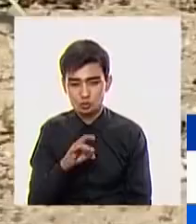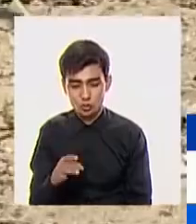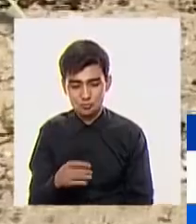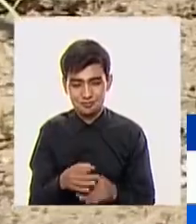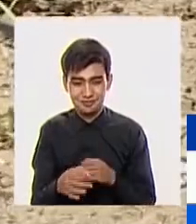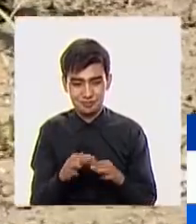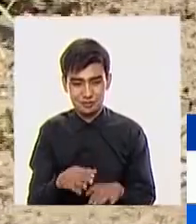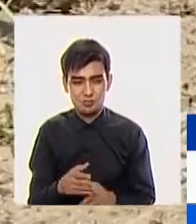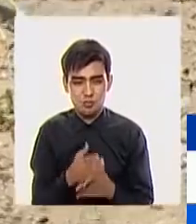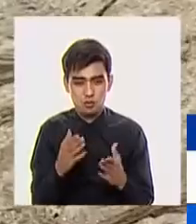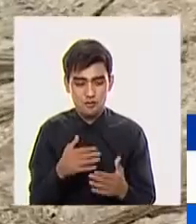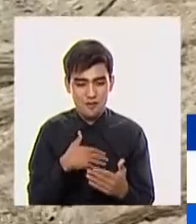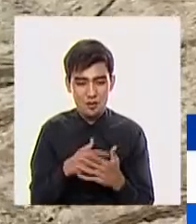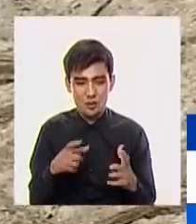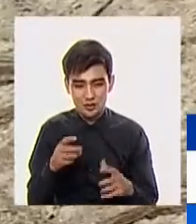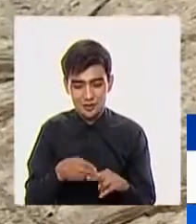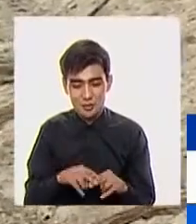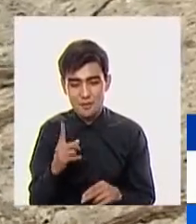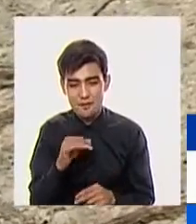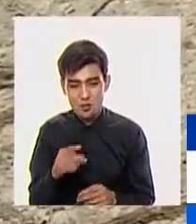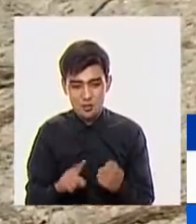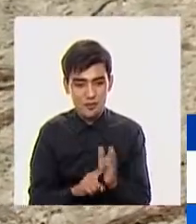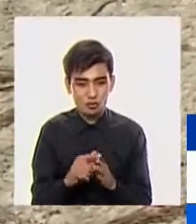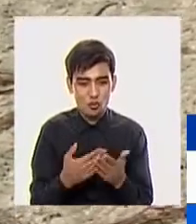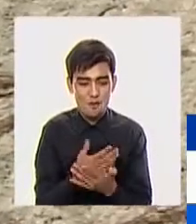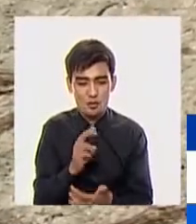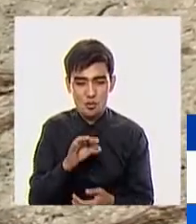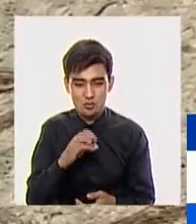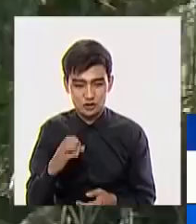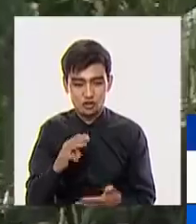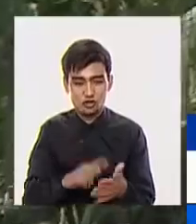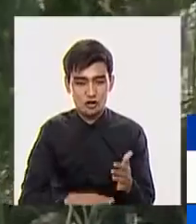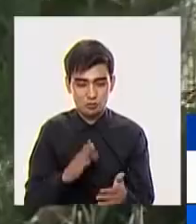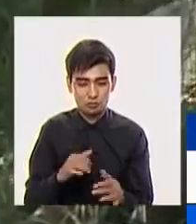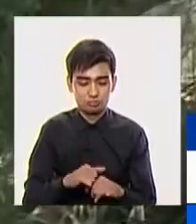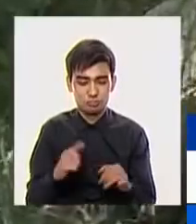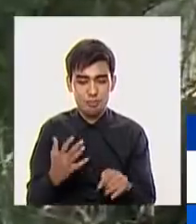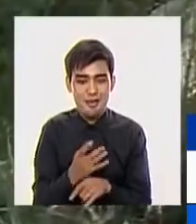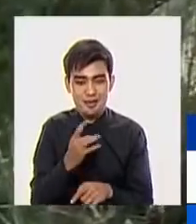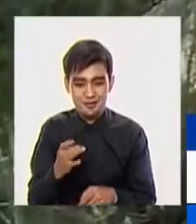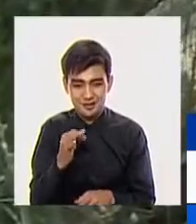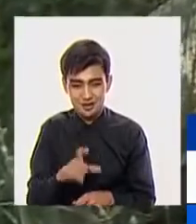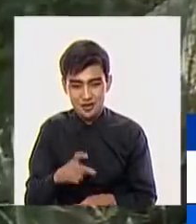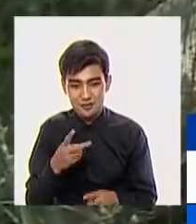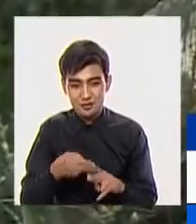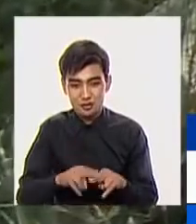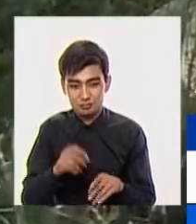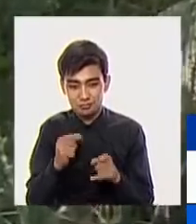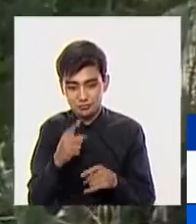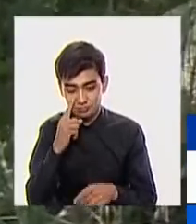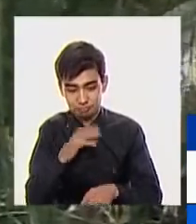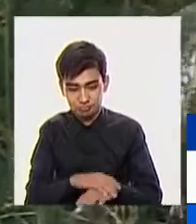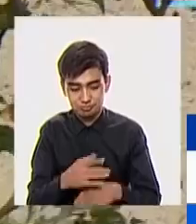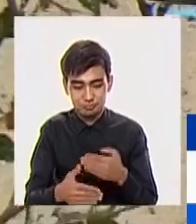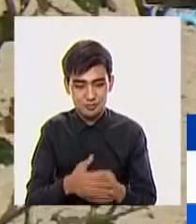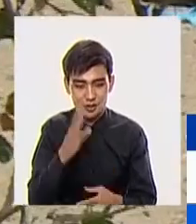больше, говорят волонтеры. С 1 июля в силу вступил новый экологический кодекс. Штрафы выросли в 5 раз, и теперь гражданина за загрязнение экологии